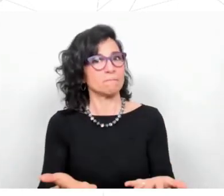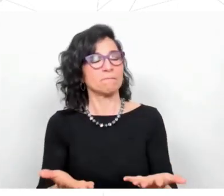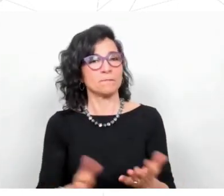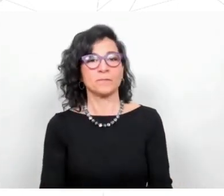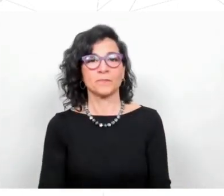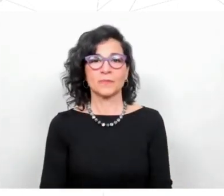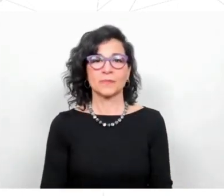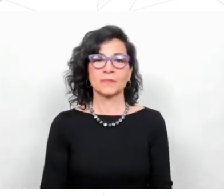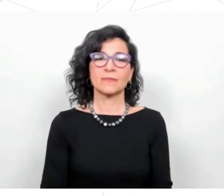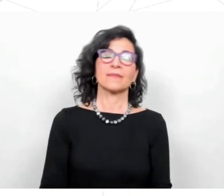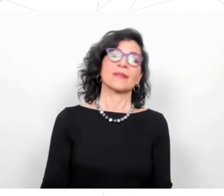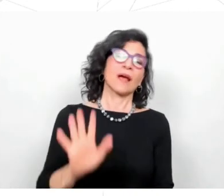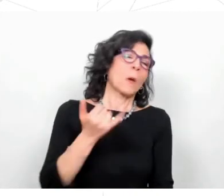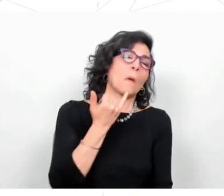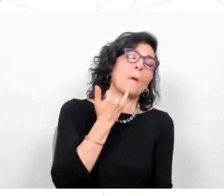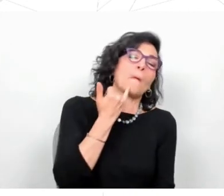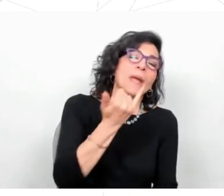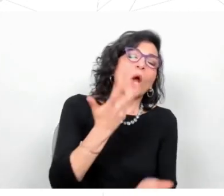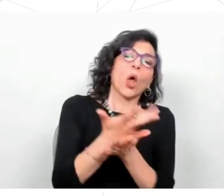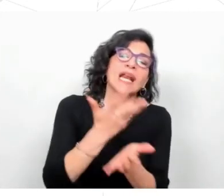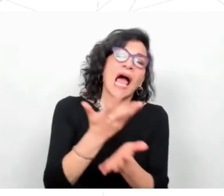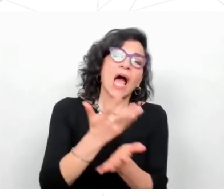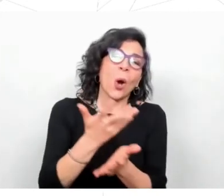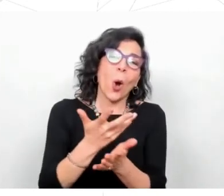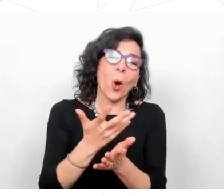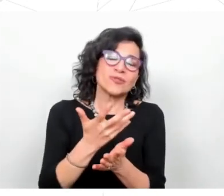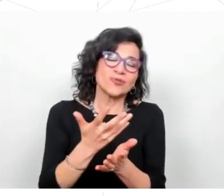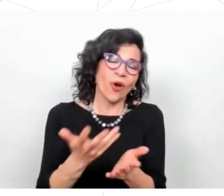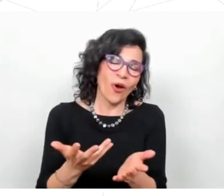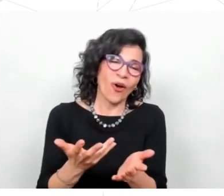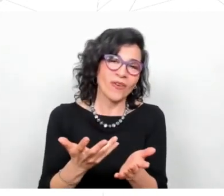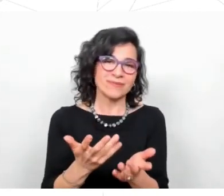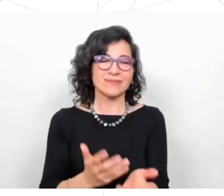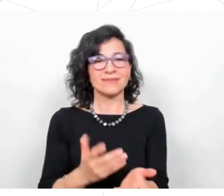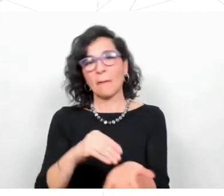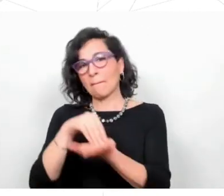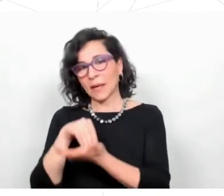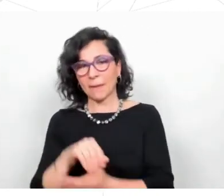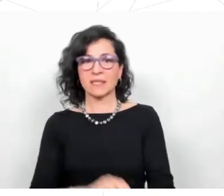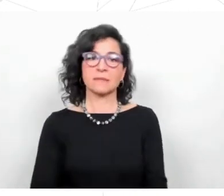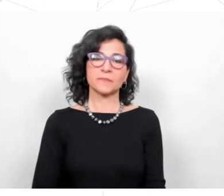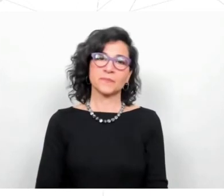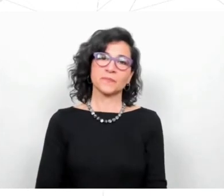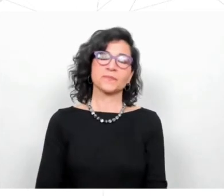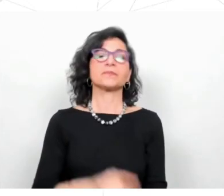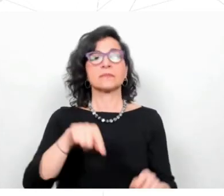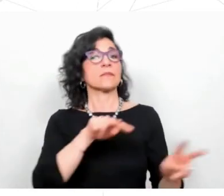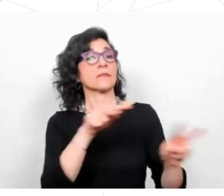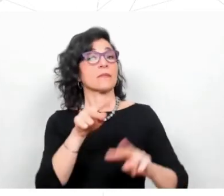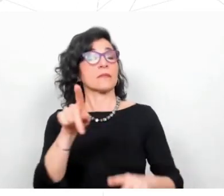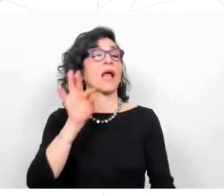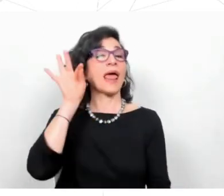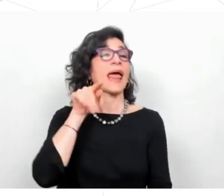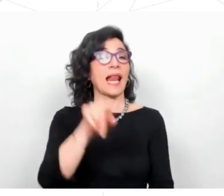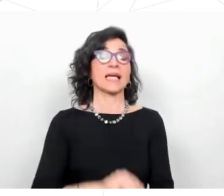piccolo dietro le quinte, ecco. I see. Okay. I'll translate to Janelle and Amos